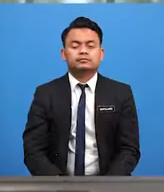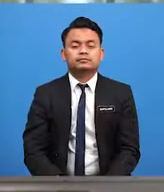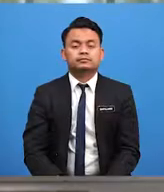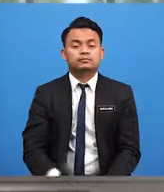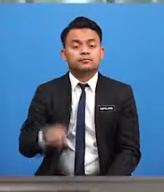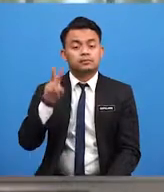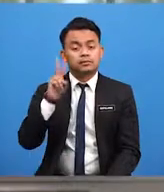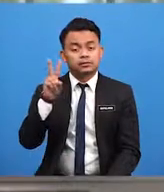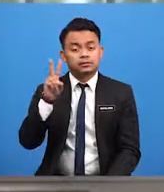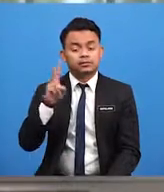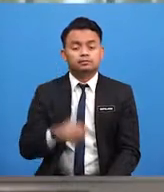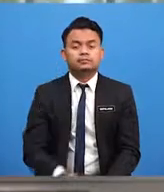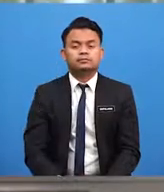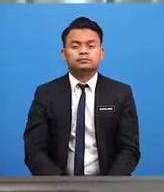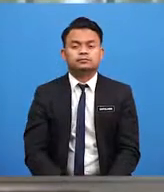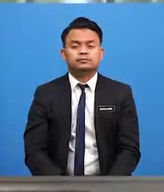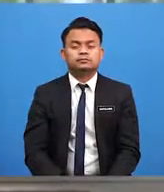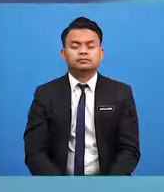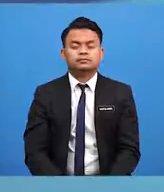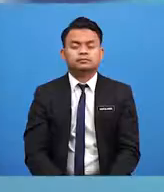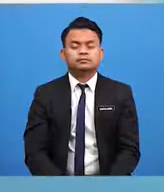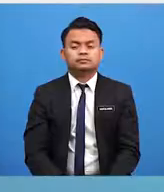Kedua, bokegani dan sachet.